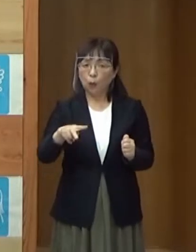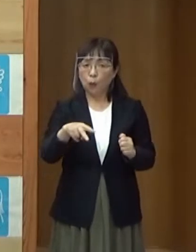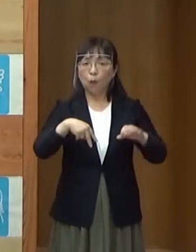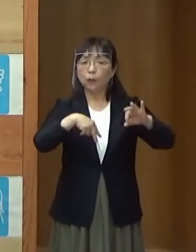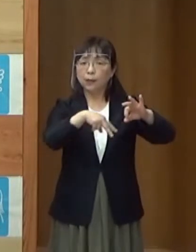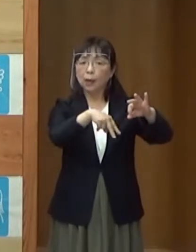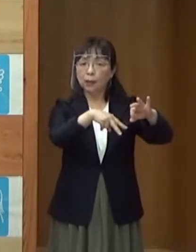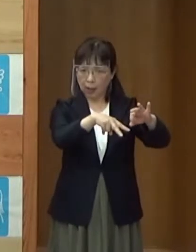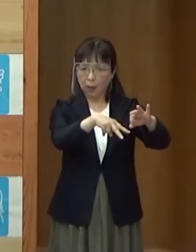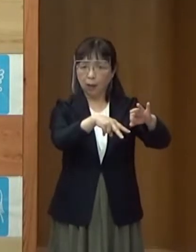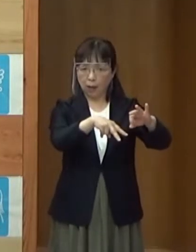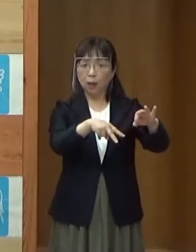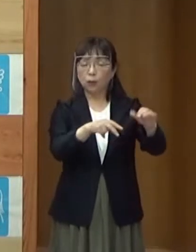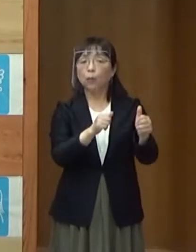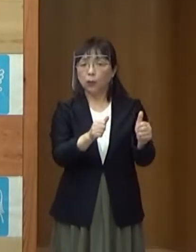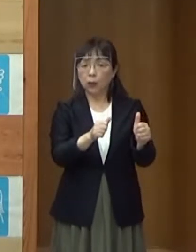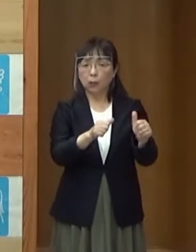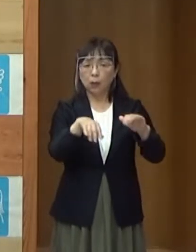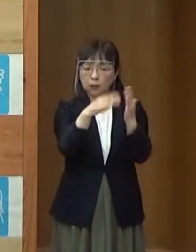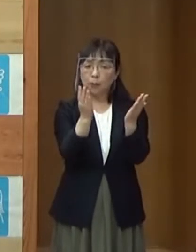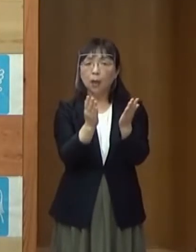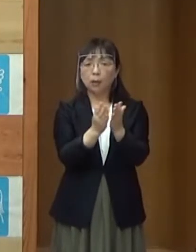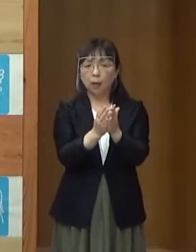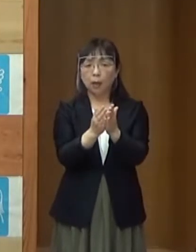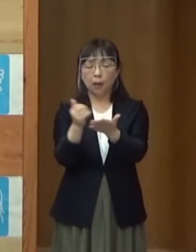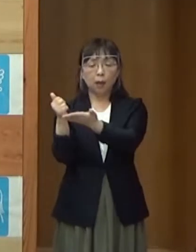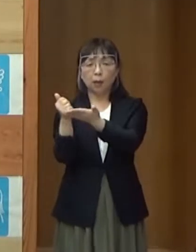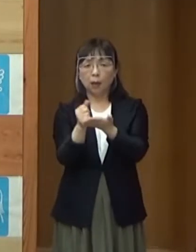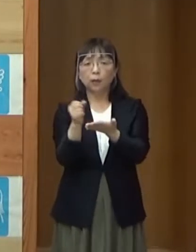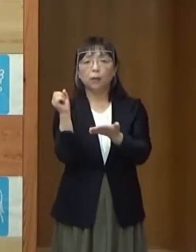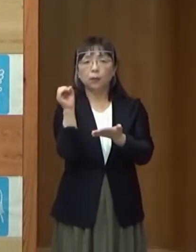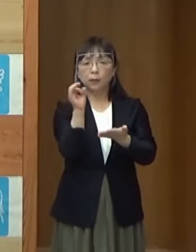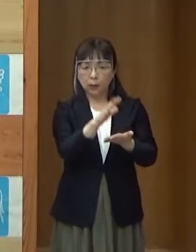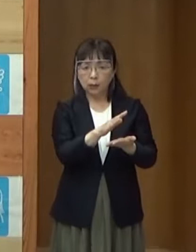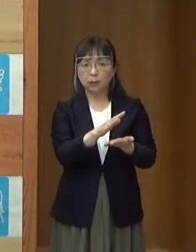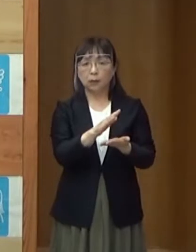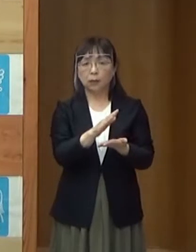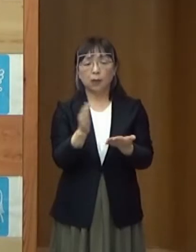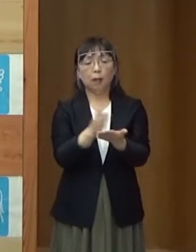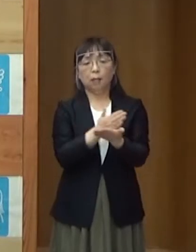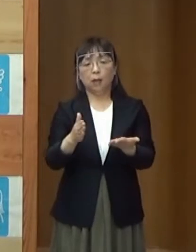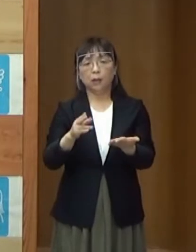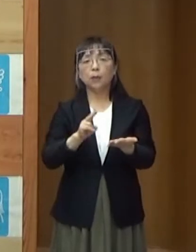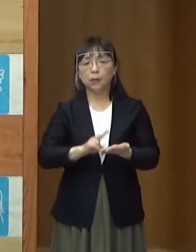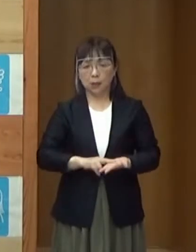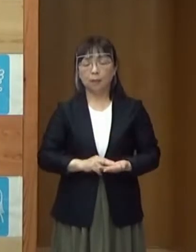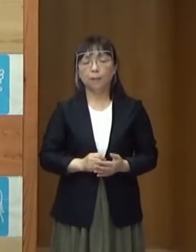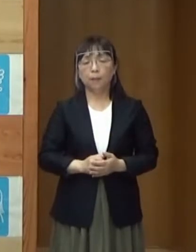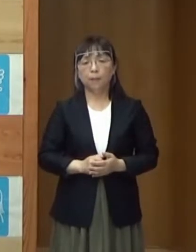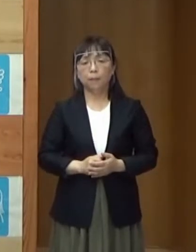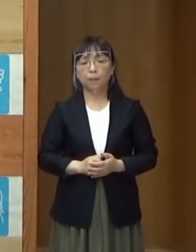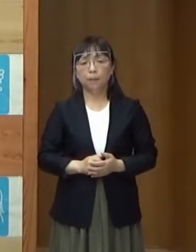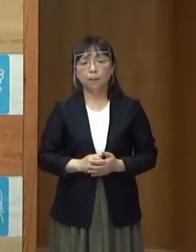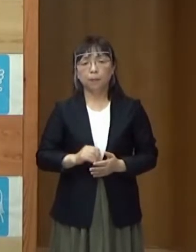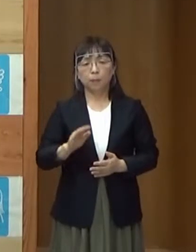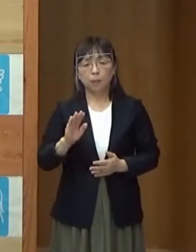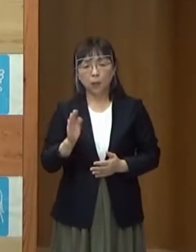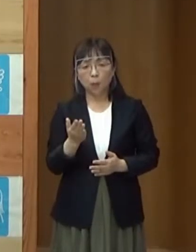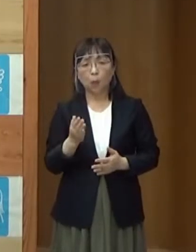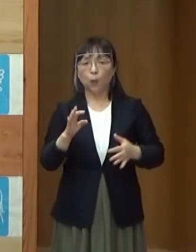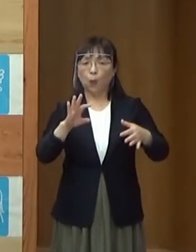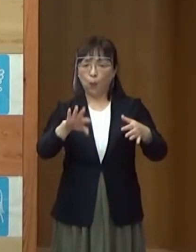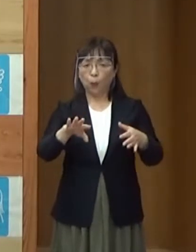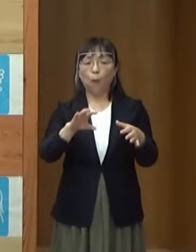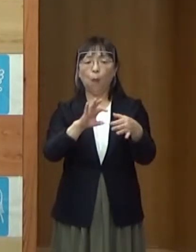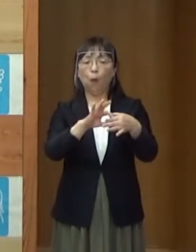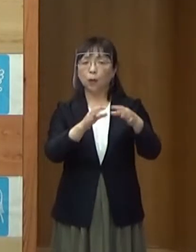ッカー競技、すべて無観客ということで判断しました。しかしながらこのオリンピ